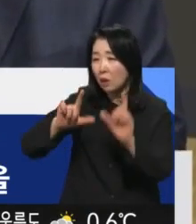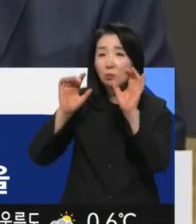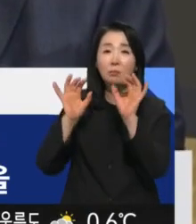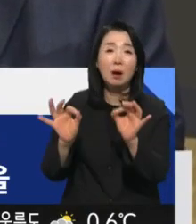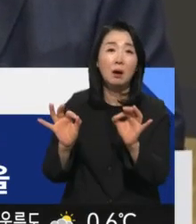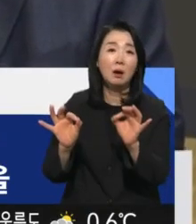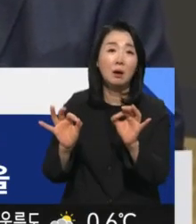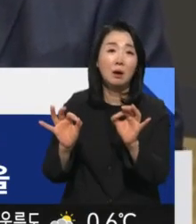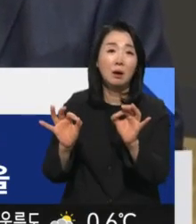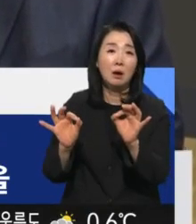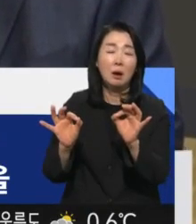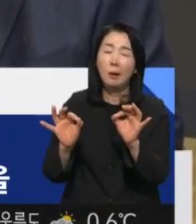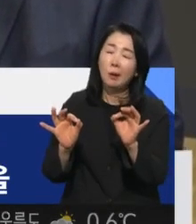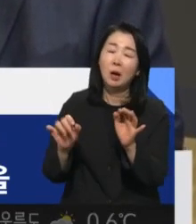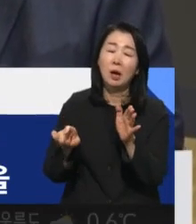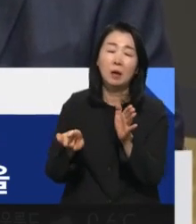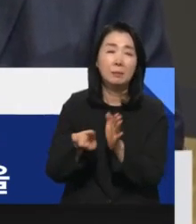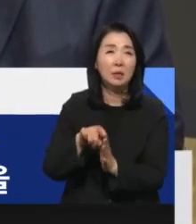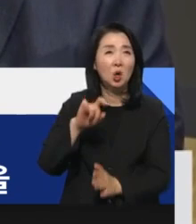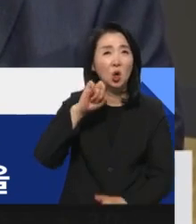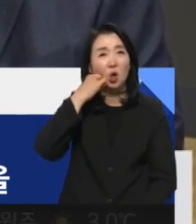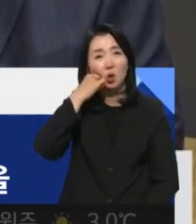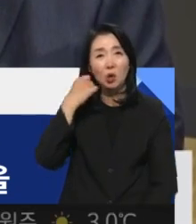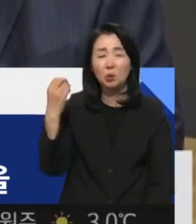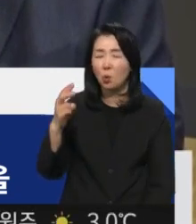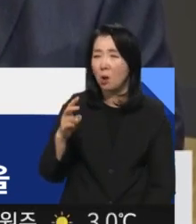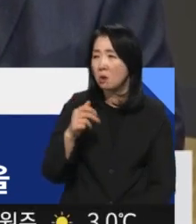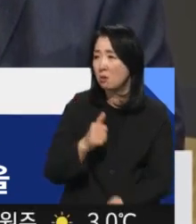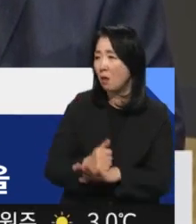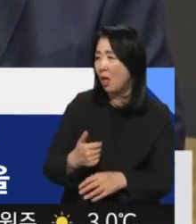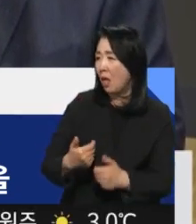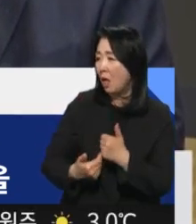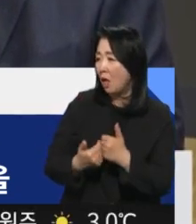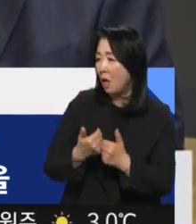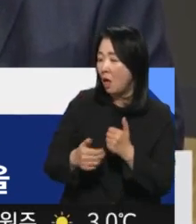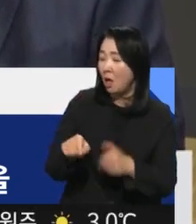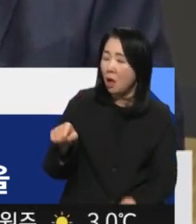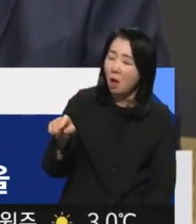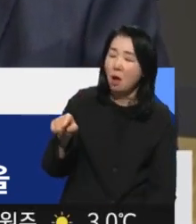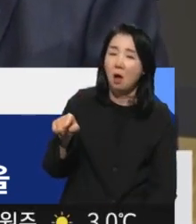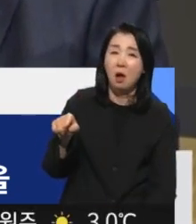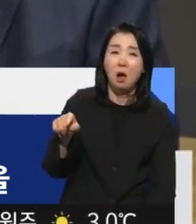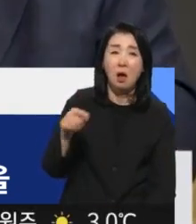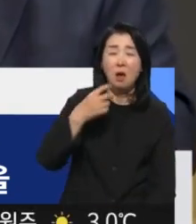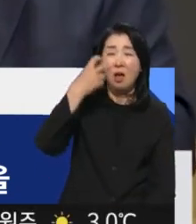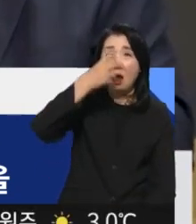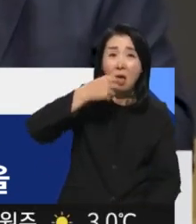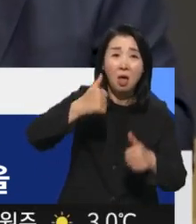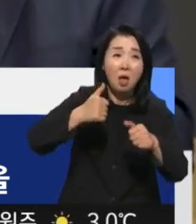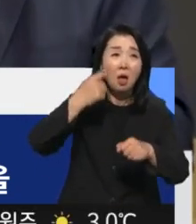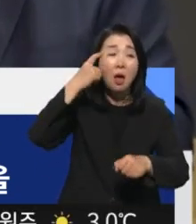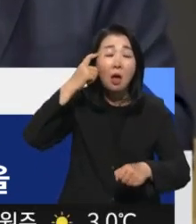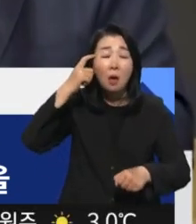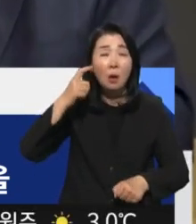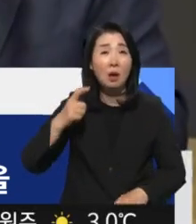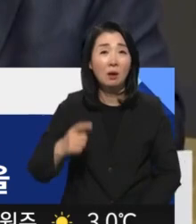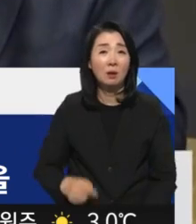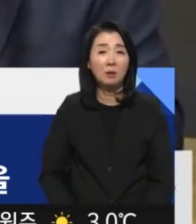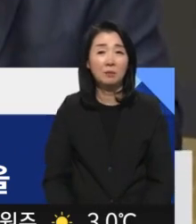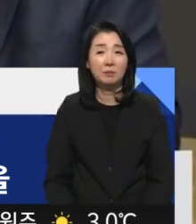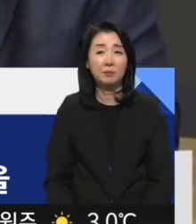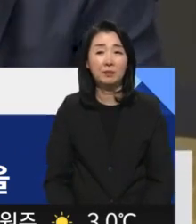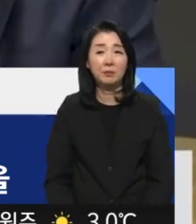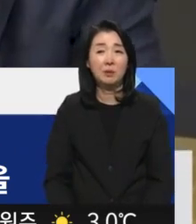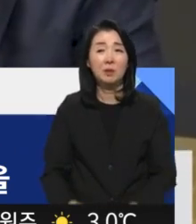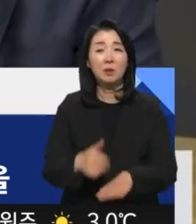볼 때 예. 믿기가 어렵다. 또는 반감. 예. 너무 마구잡이 예. 수사를 한다. 명의라고 한다면